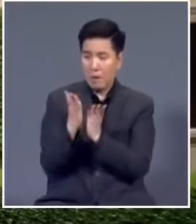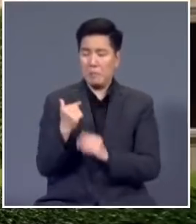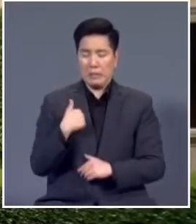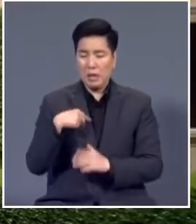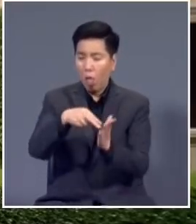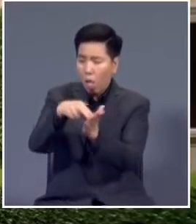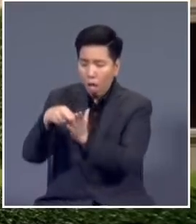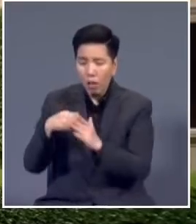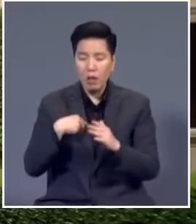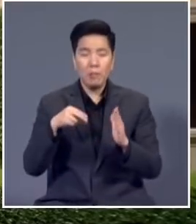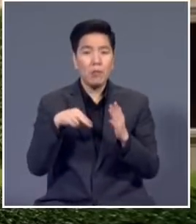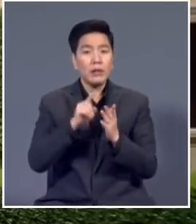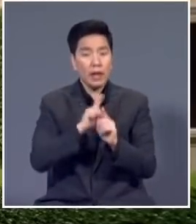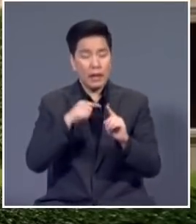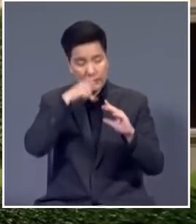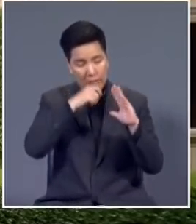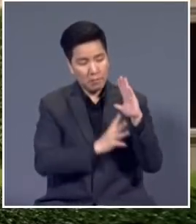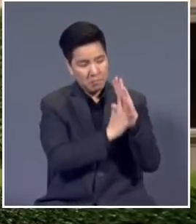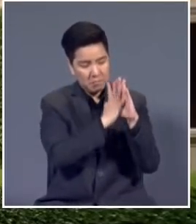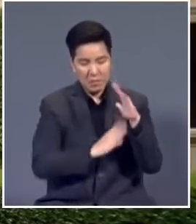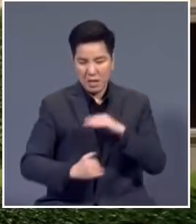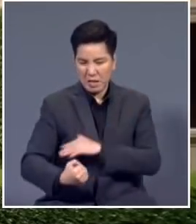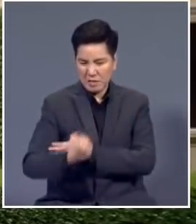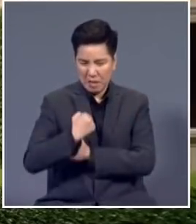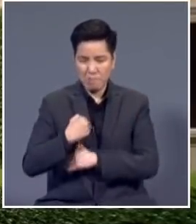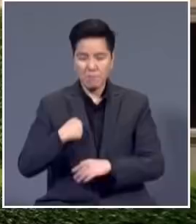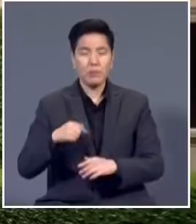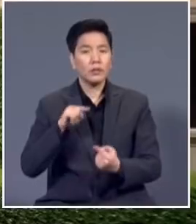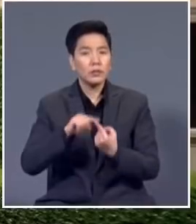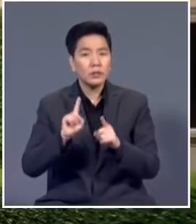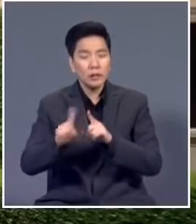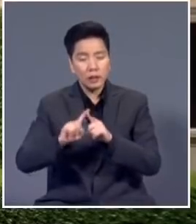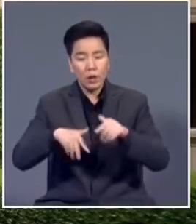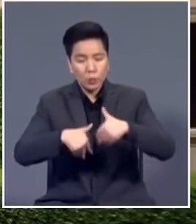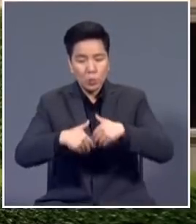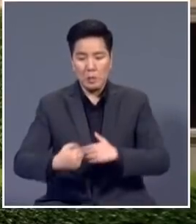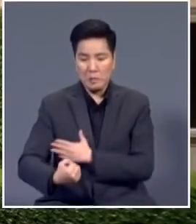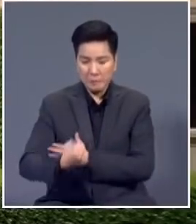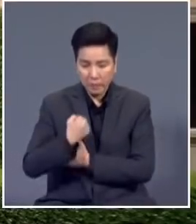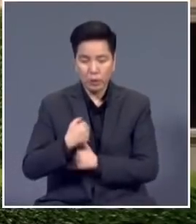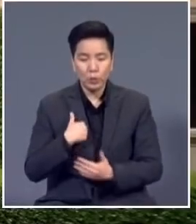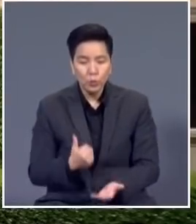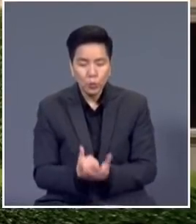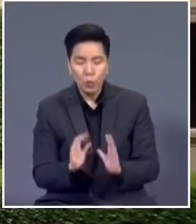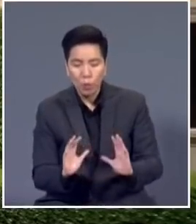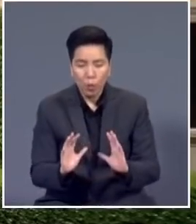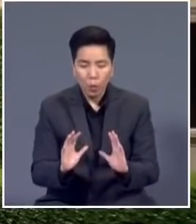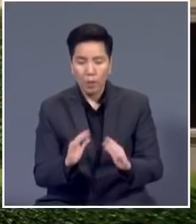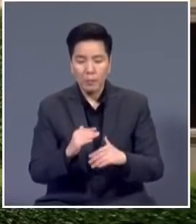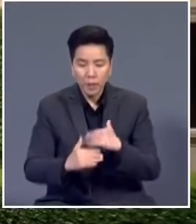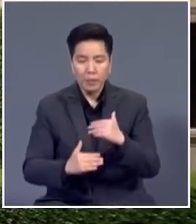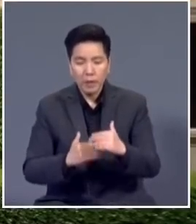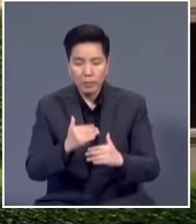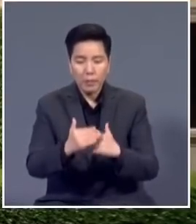ยนะครับแต่เราก็ยังมีรากฐานภายในที่ดีมีความมั่นคงมีชุมชนที่เข้มแข็งก็จะช่วยประคองให้ประเทศเดินหน้าไปได้อ